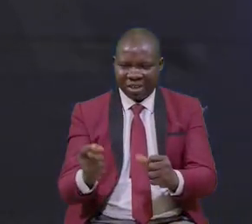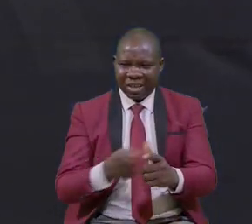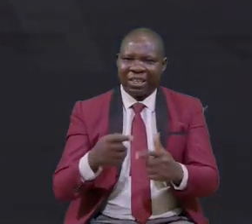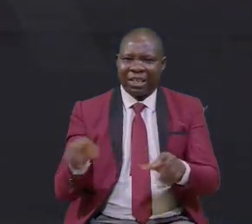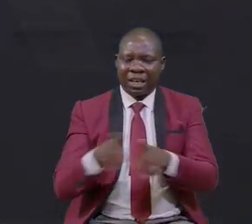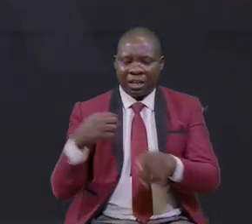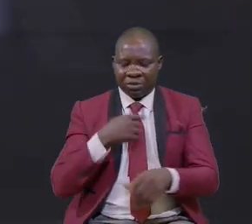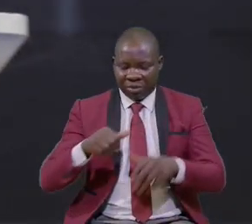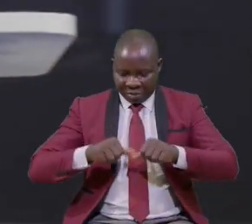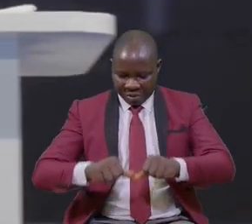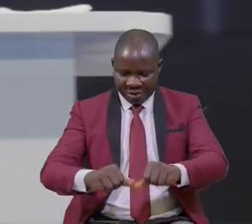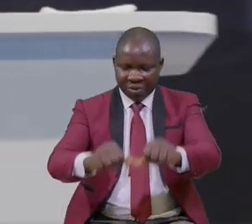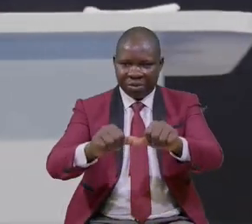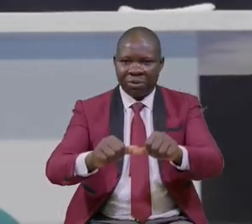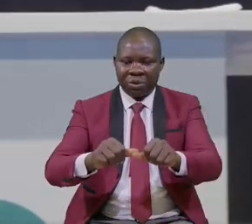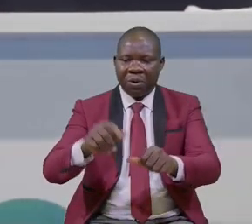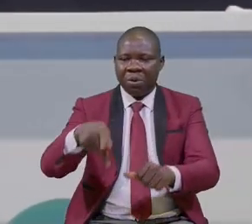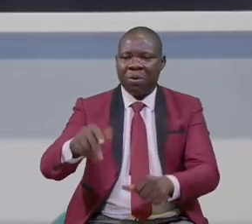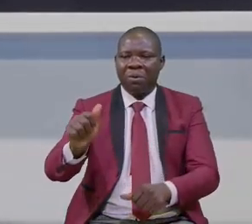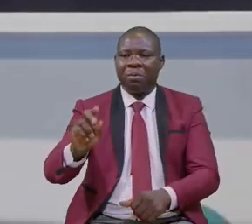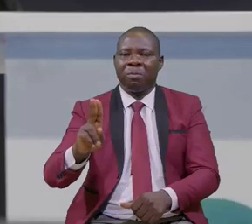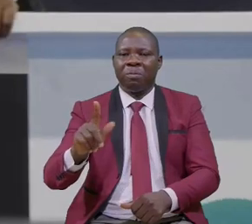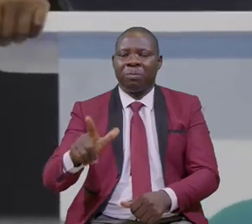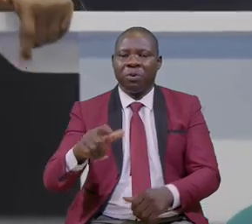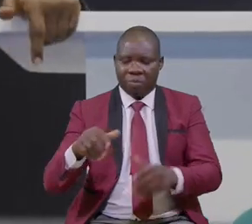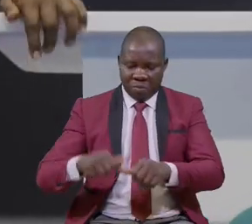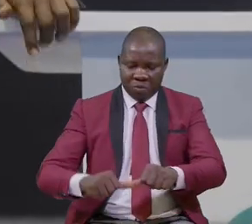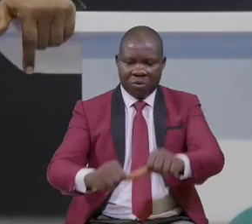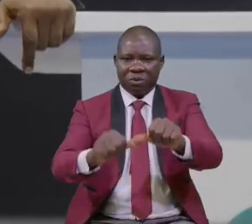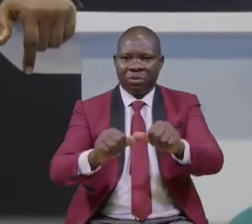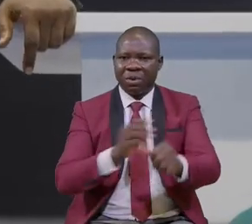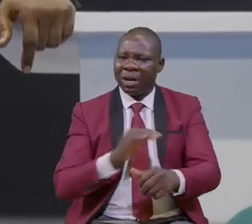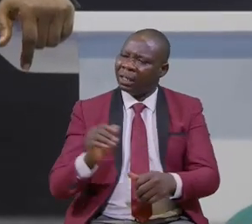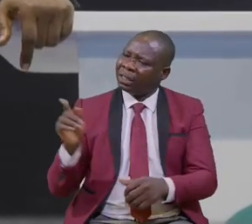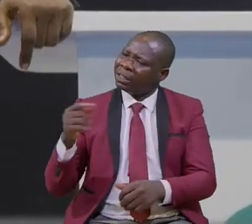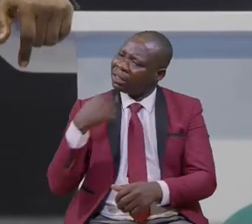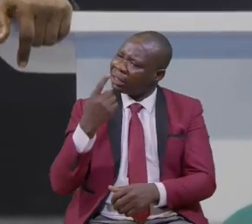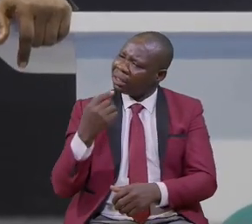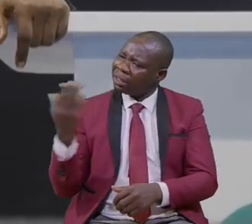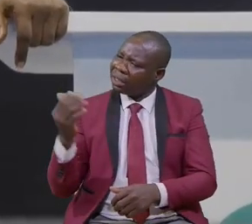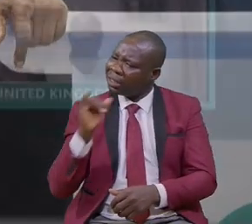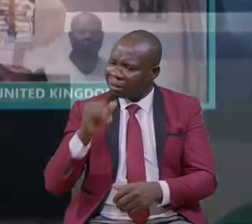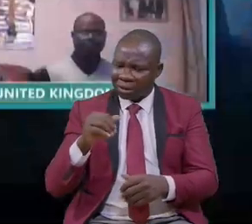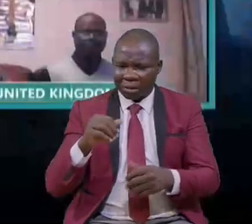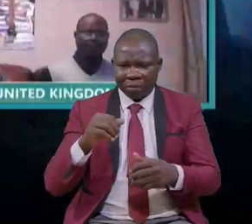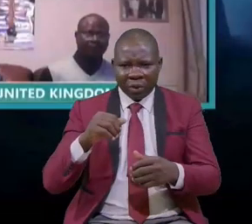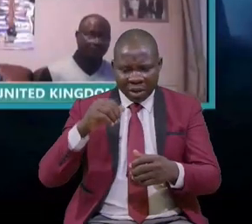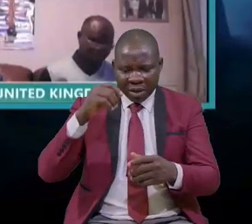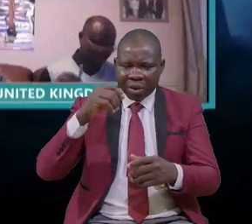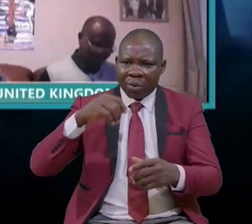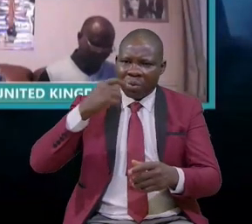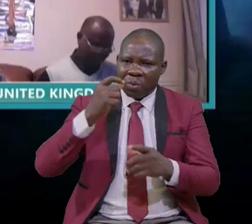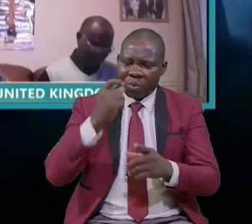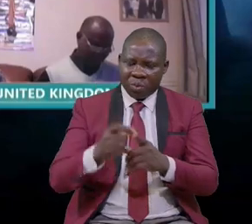Et comme tu avances, tous les apôtres ont évolué. Ils ont dit, oh, nous avons la sentence de mort,